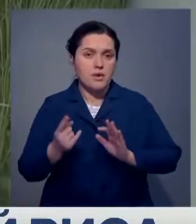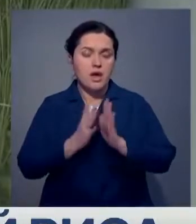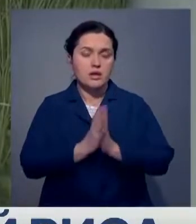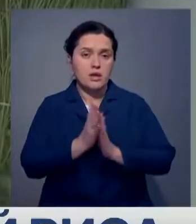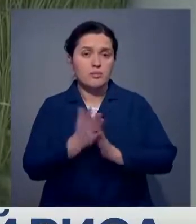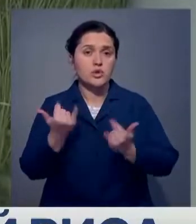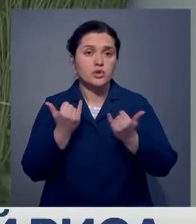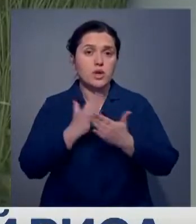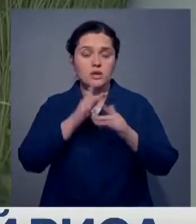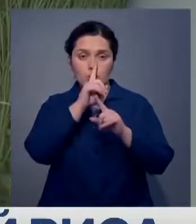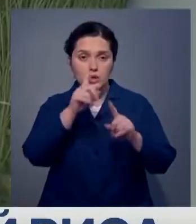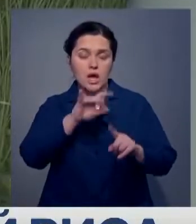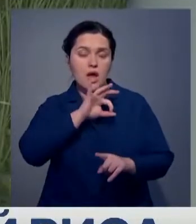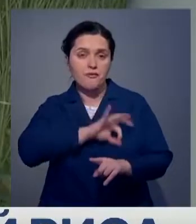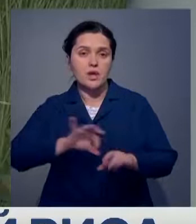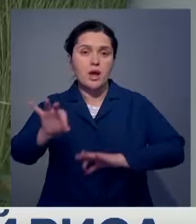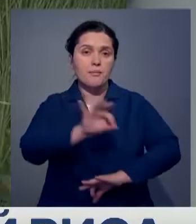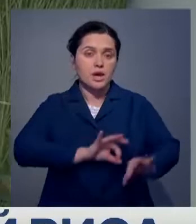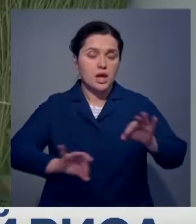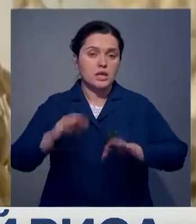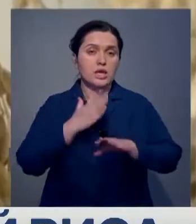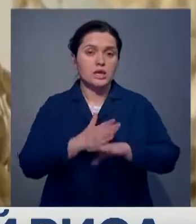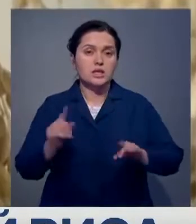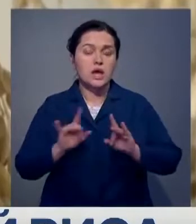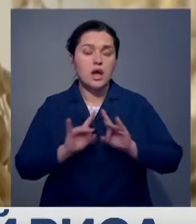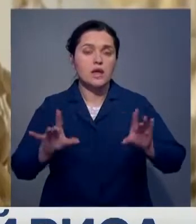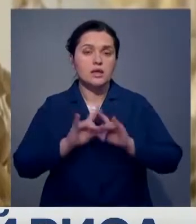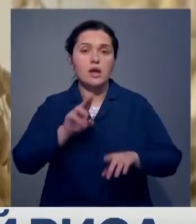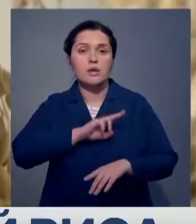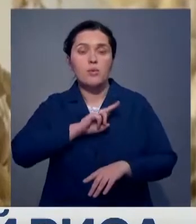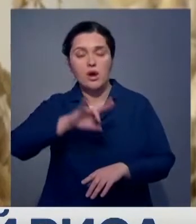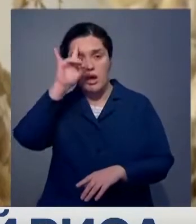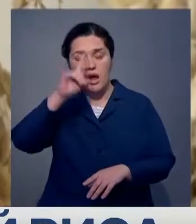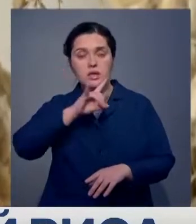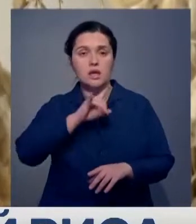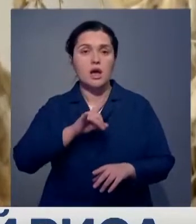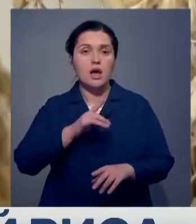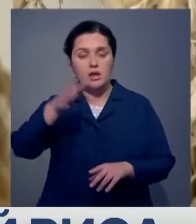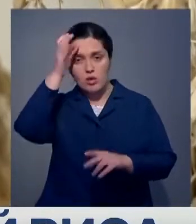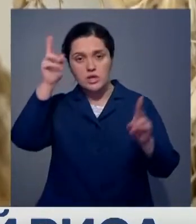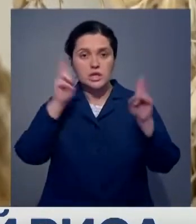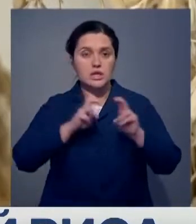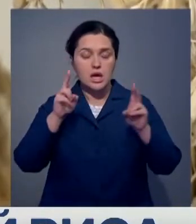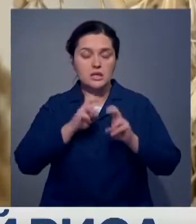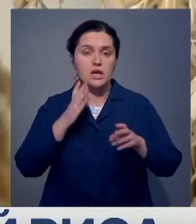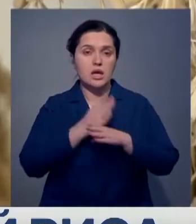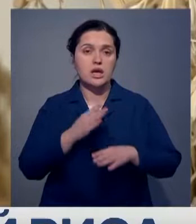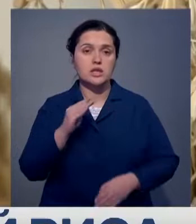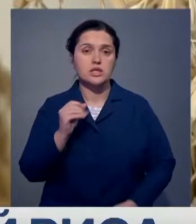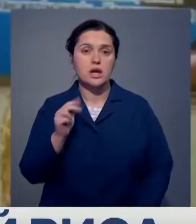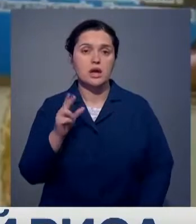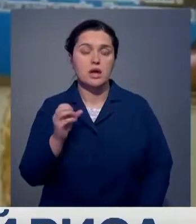разработаны уникальные эффективные проекты, говорят сотрудники Казахского научно-исследовательского института рисоводства имени